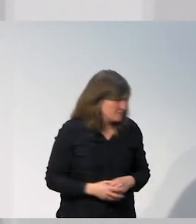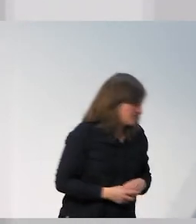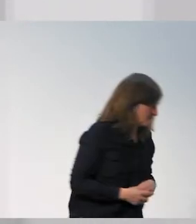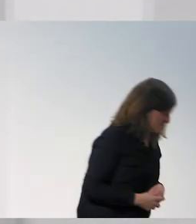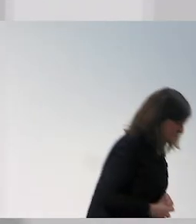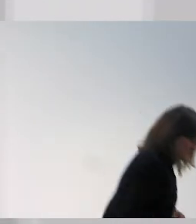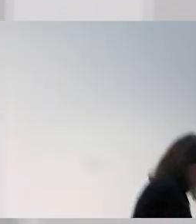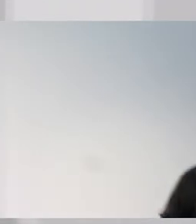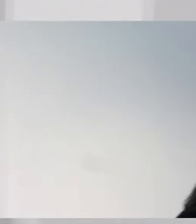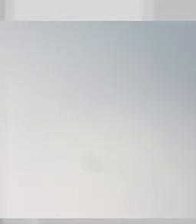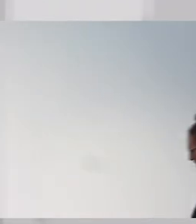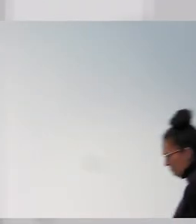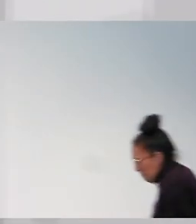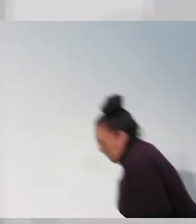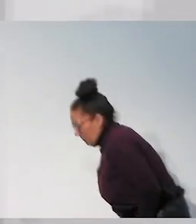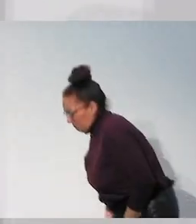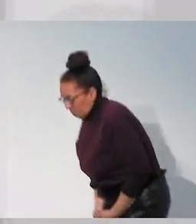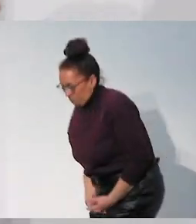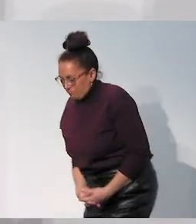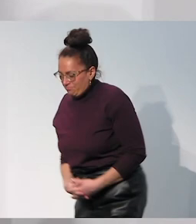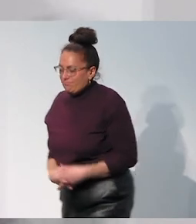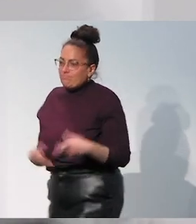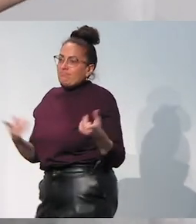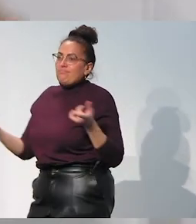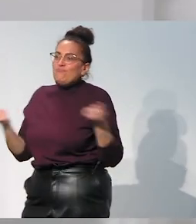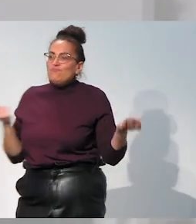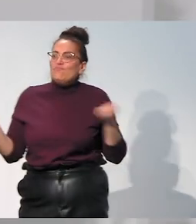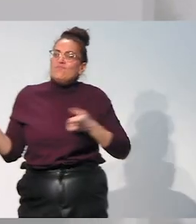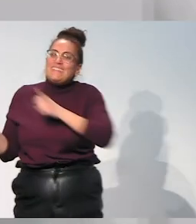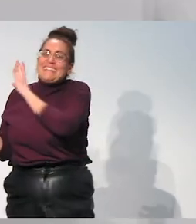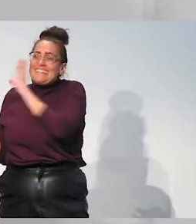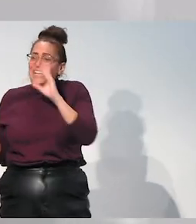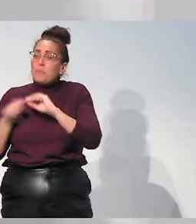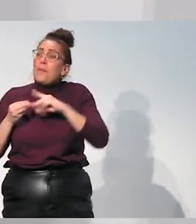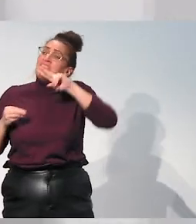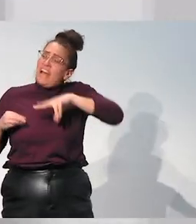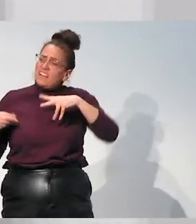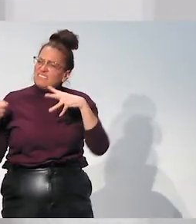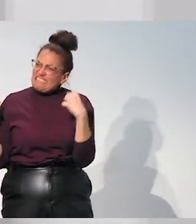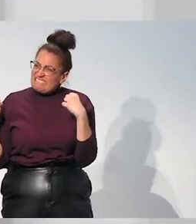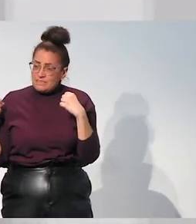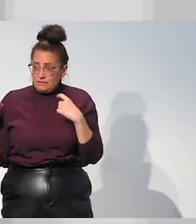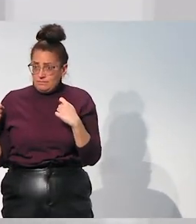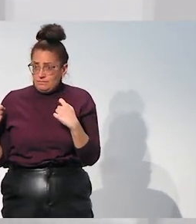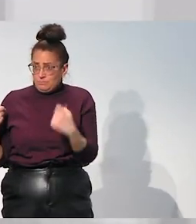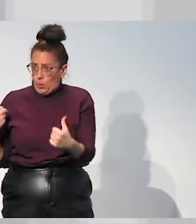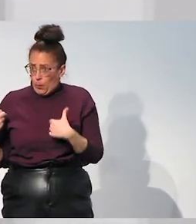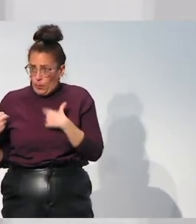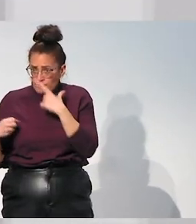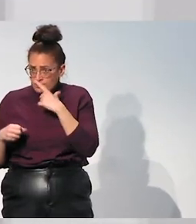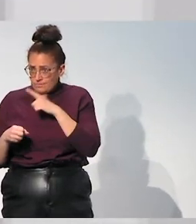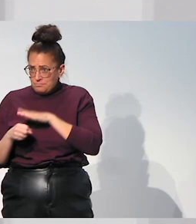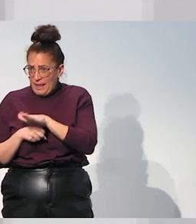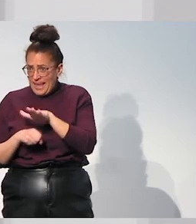il faut faire face à tout ça, étant bien entendu qu'il n'est pas très bien armé pour faire face à tout ça, puisque